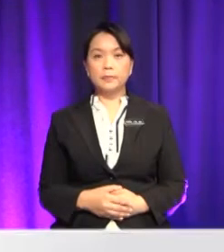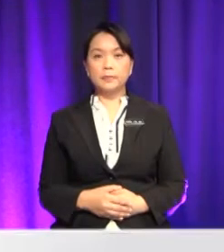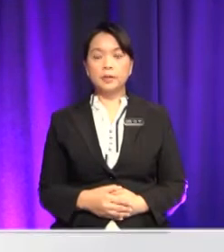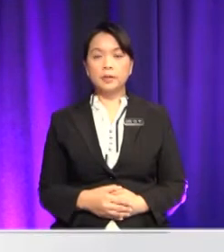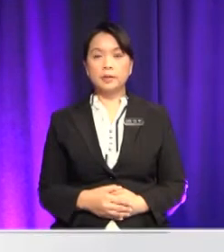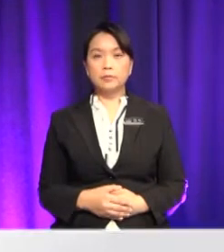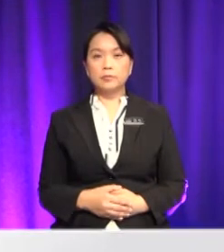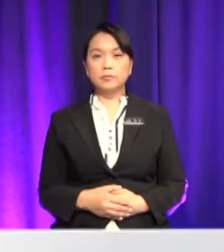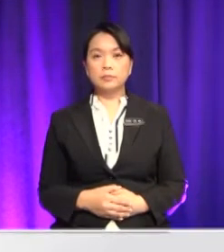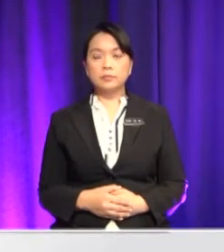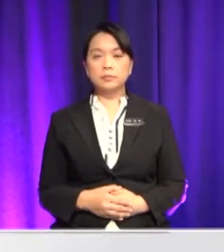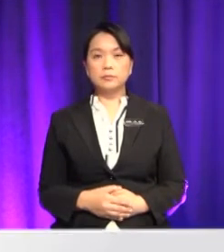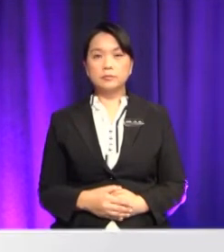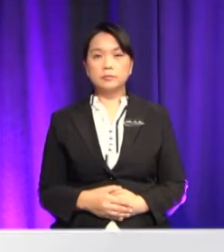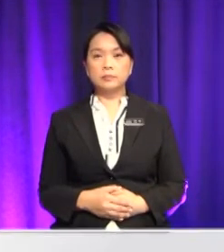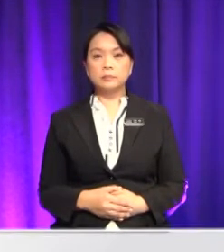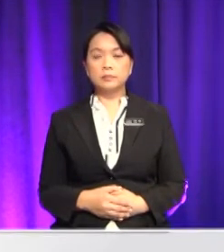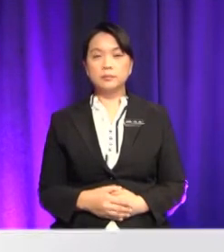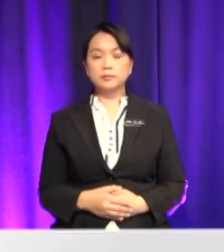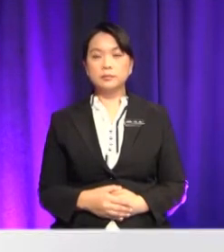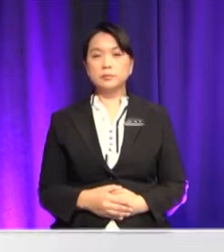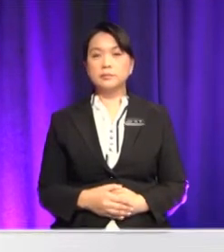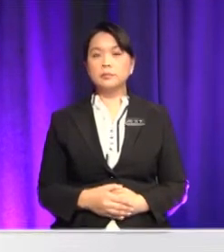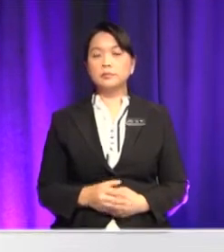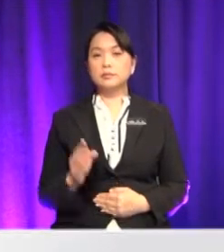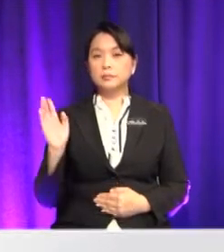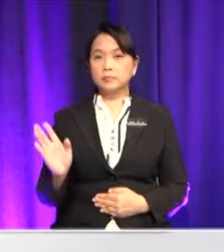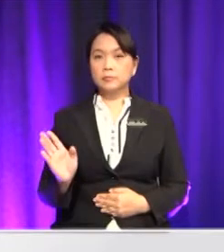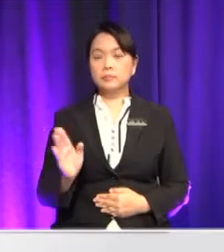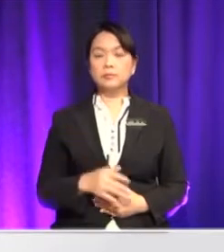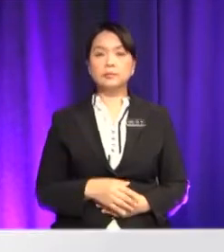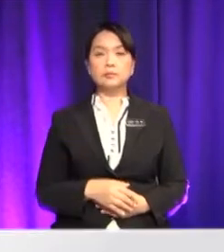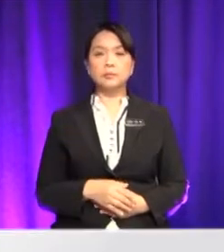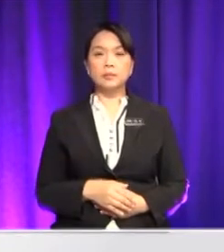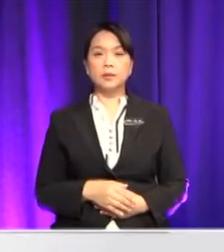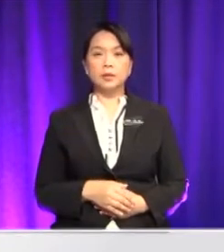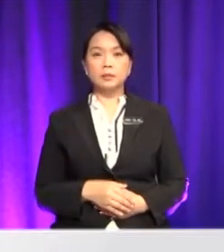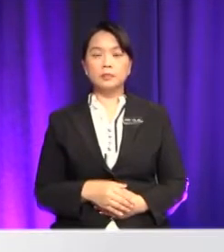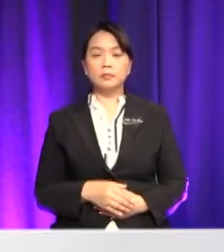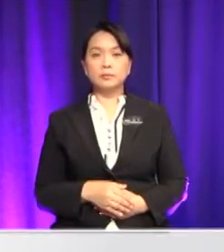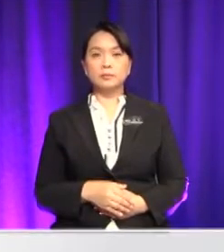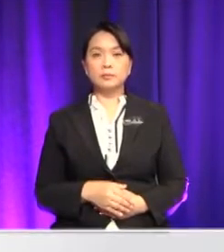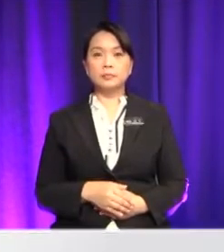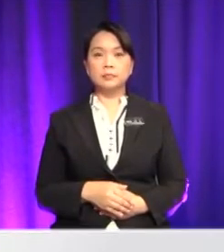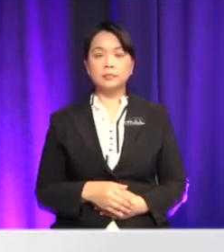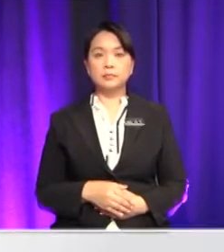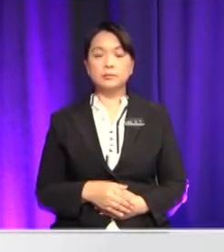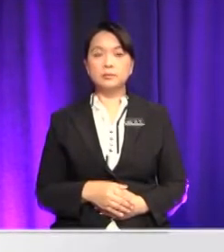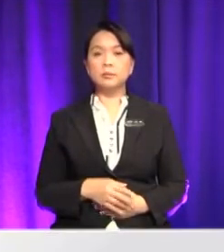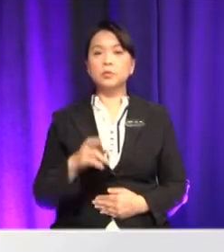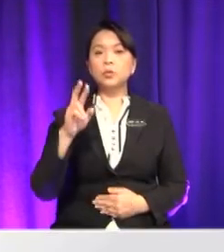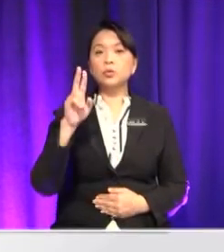Ada siapa yang tahu? Unjuran ortografi. Ya, betul. Tahniah, memang betul. Itulah jawapan dia, iaitu